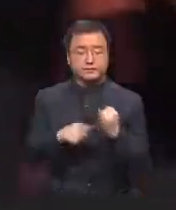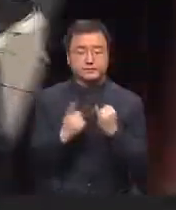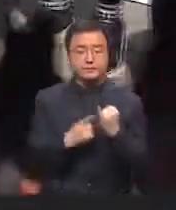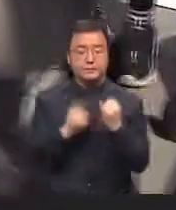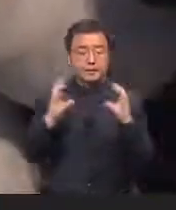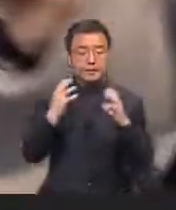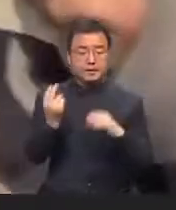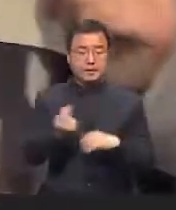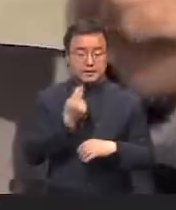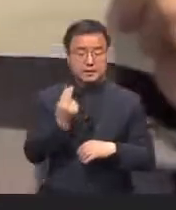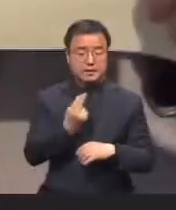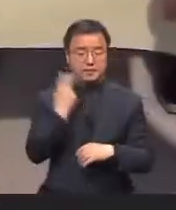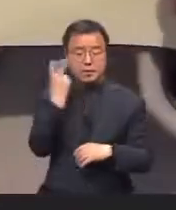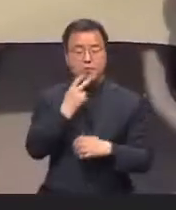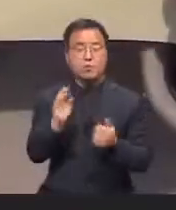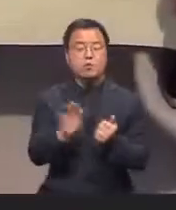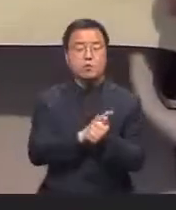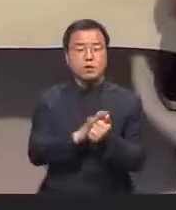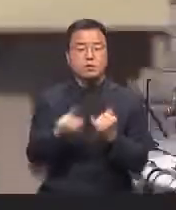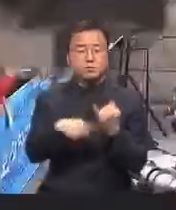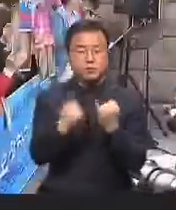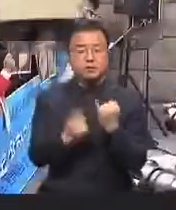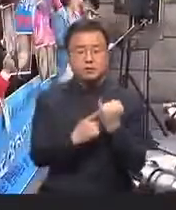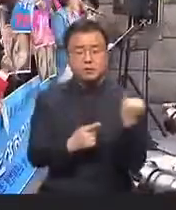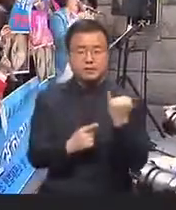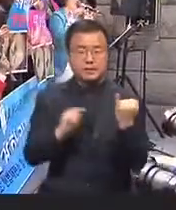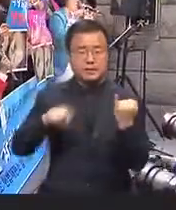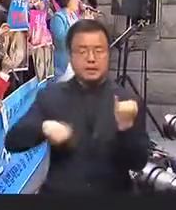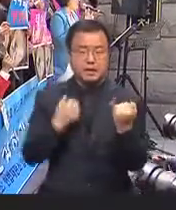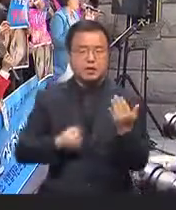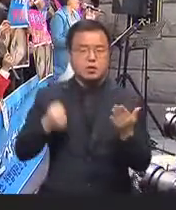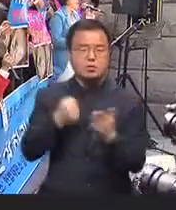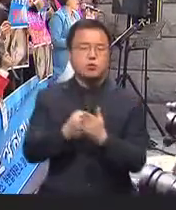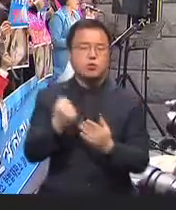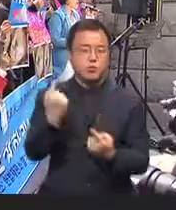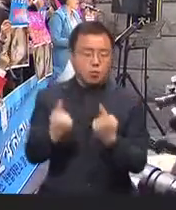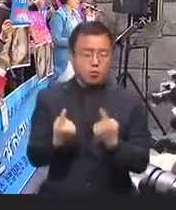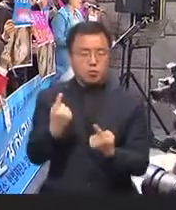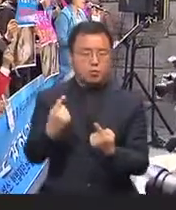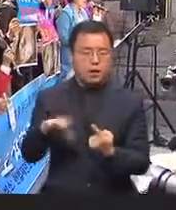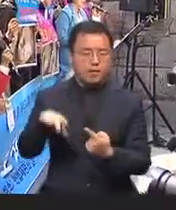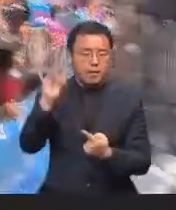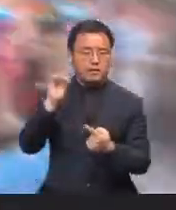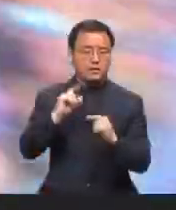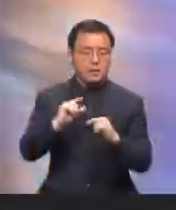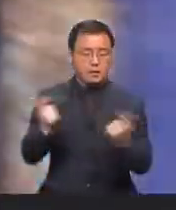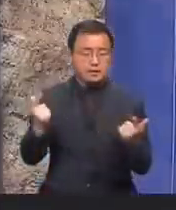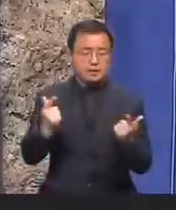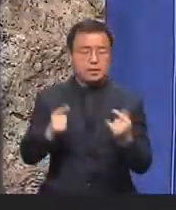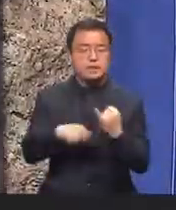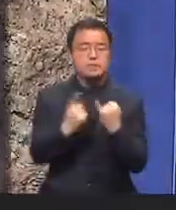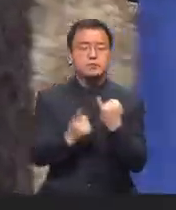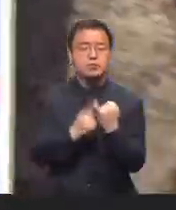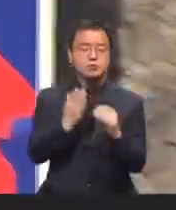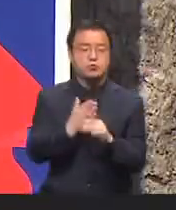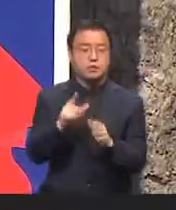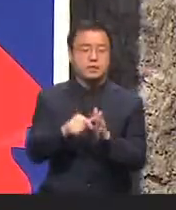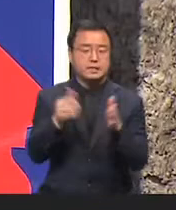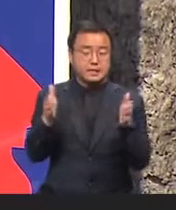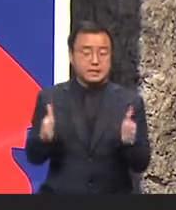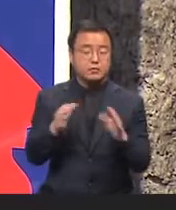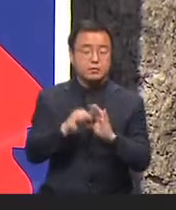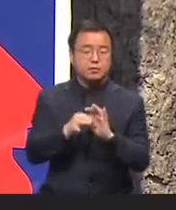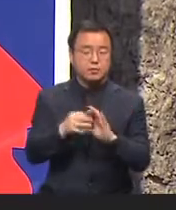보호 가 임신한 여성의 자기결정권 보다 무조건 우선시 되는게 아니라 임신 기간에 따라 살리 볼 수 있다는